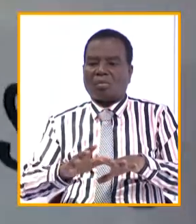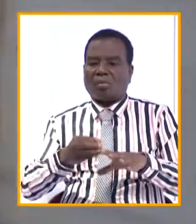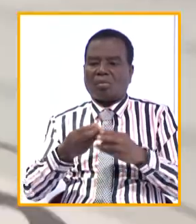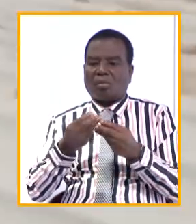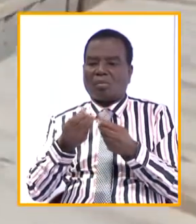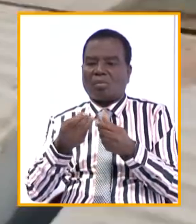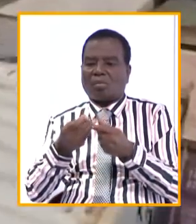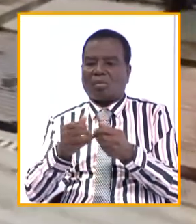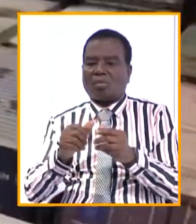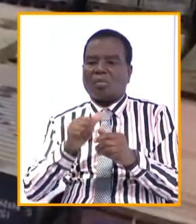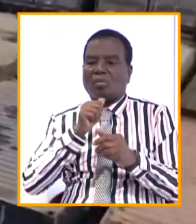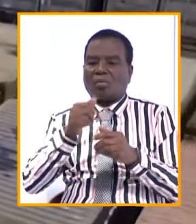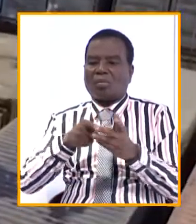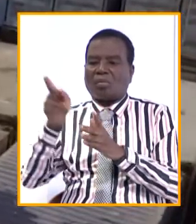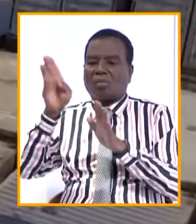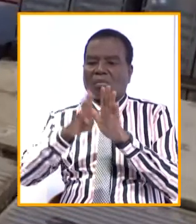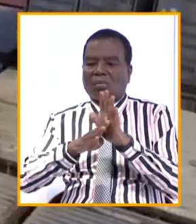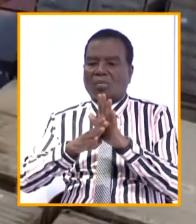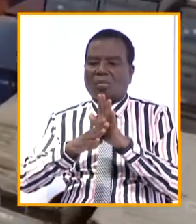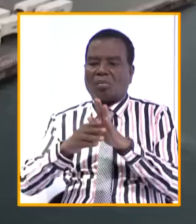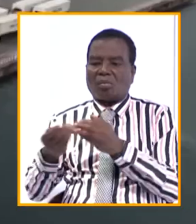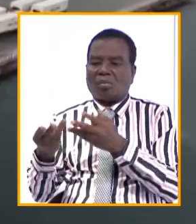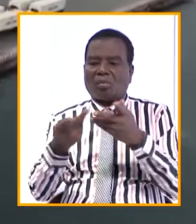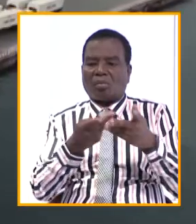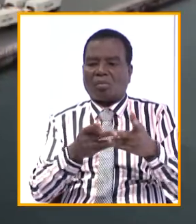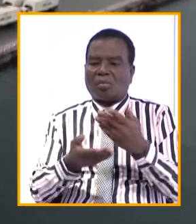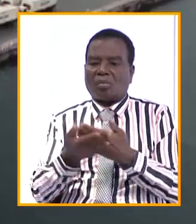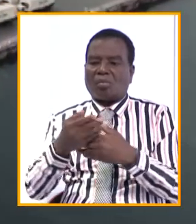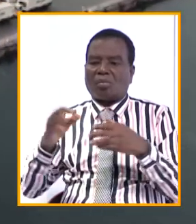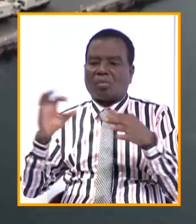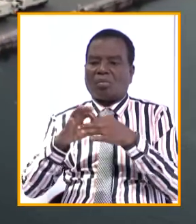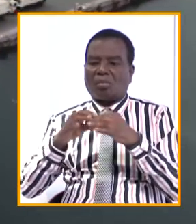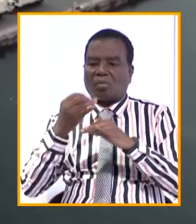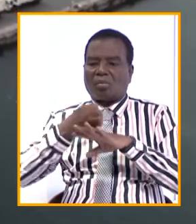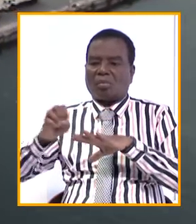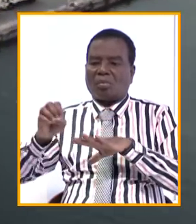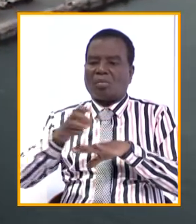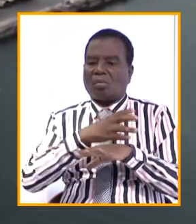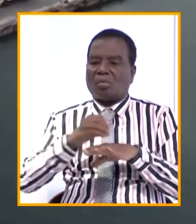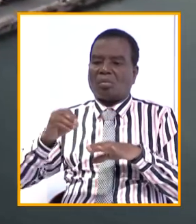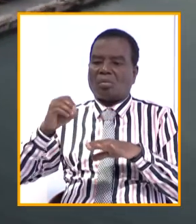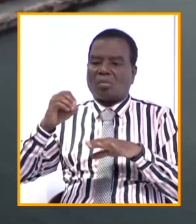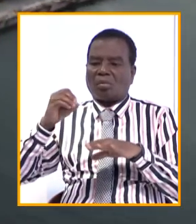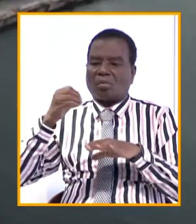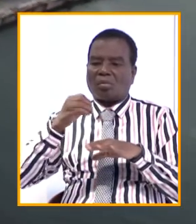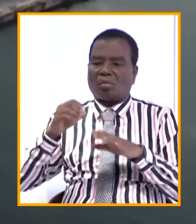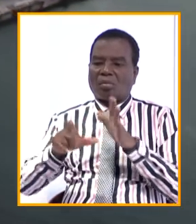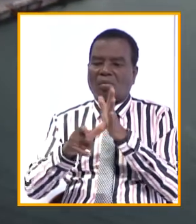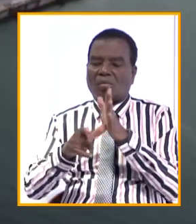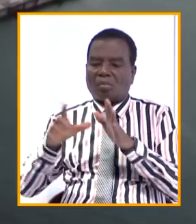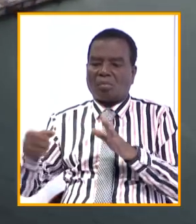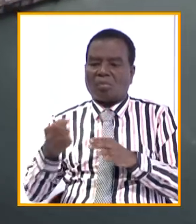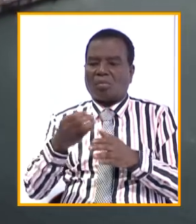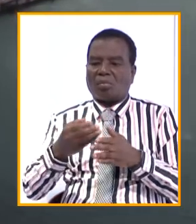produits, le non-paiement de la PME d'exportation par son partenaire étranger, la structure de crédit assurance prend la